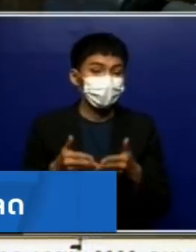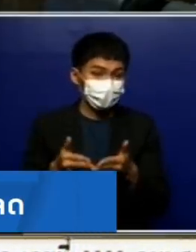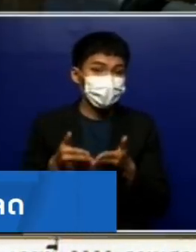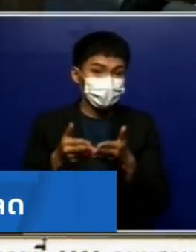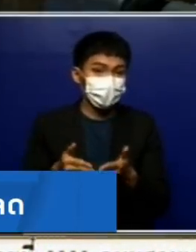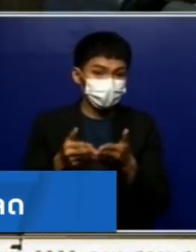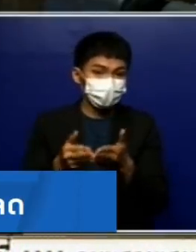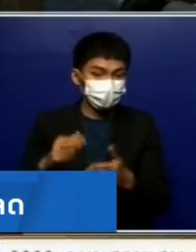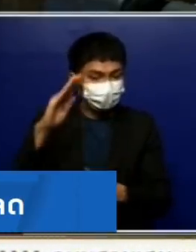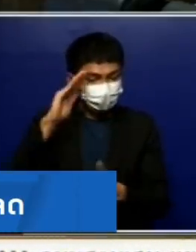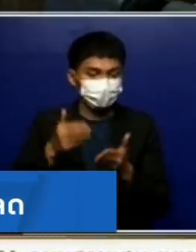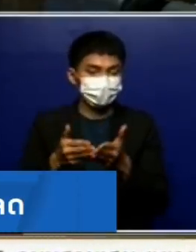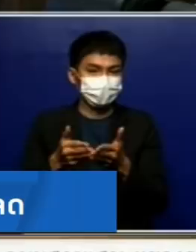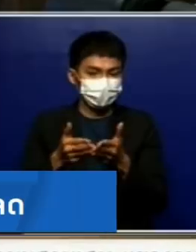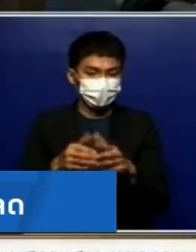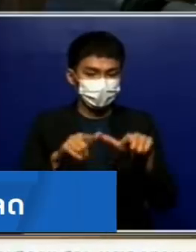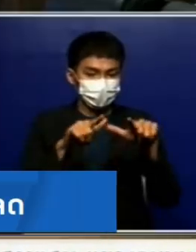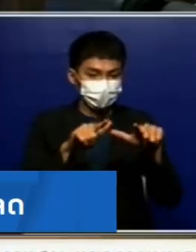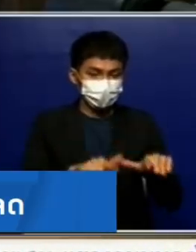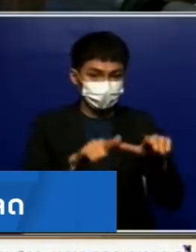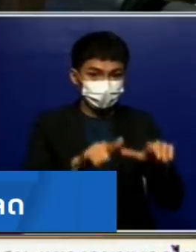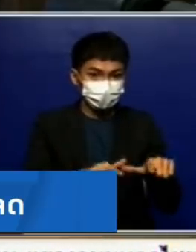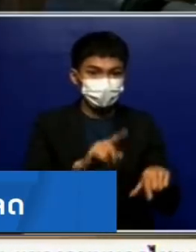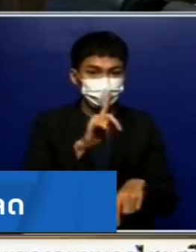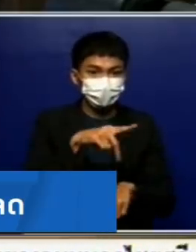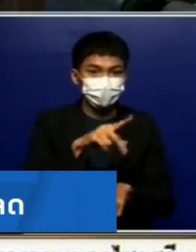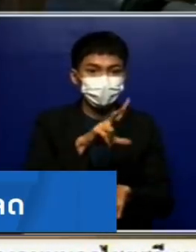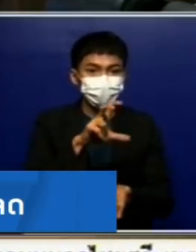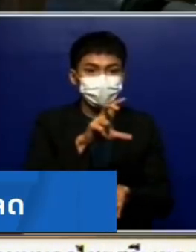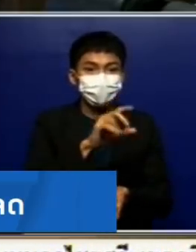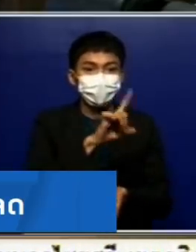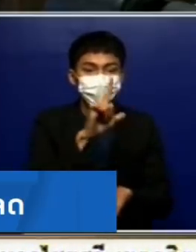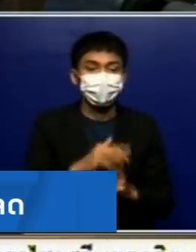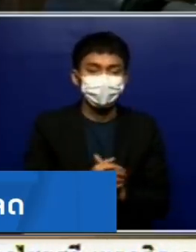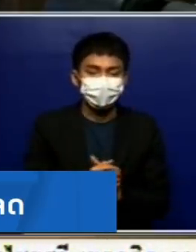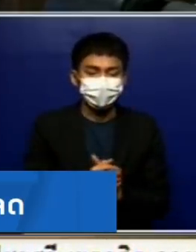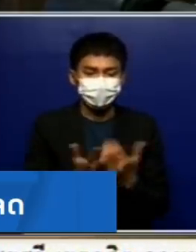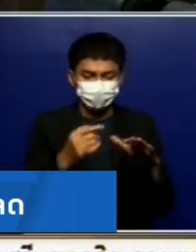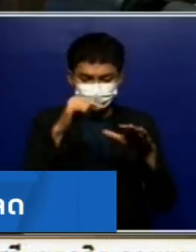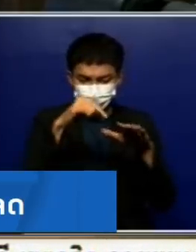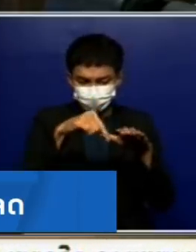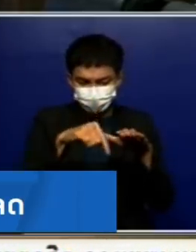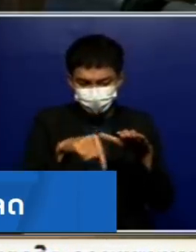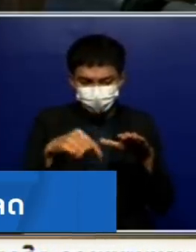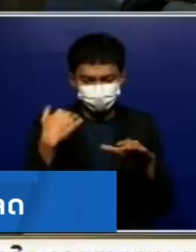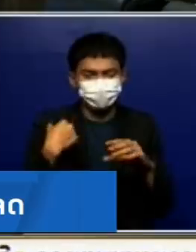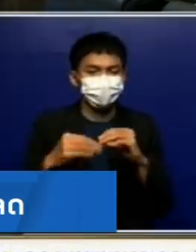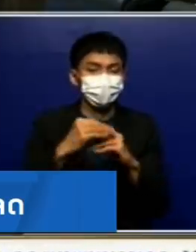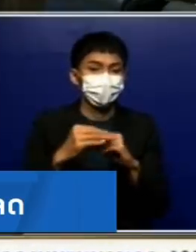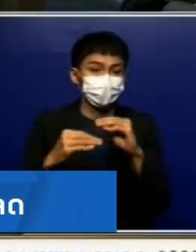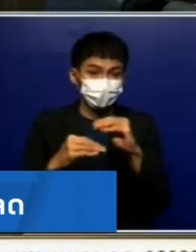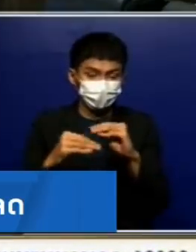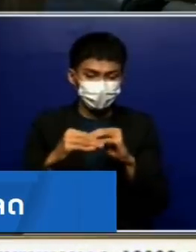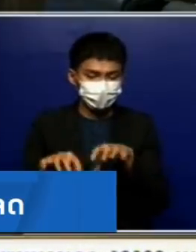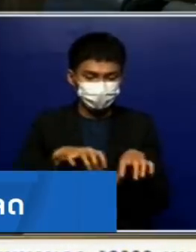ในปี65ลดลง 1,130 ล้านพอเจาะเข้าไปดูไส้ในโครงการเดียวกันเสริมสร้างจัด